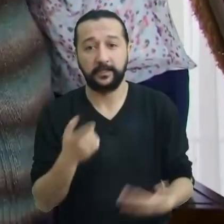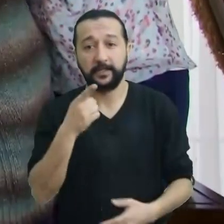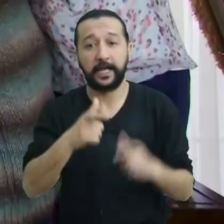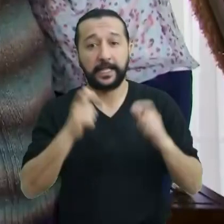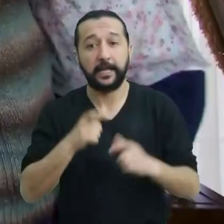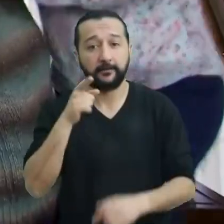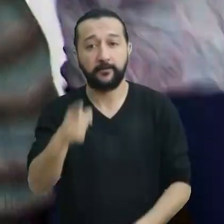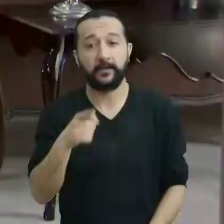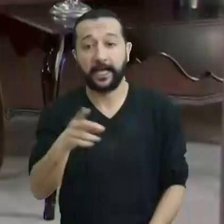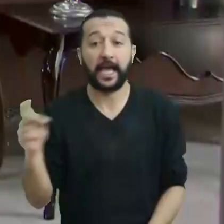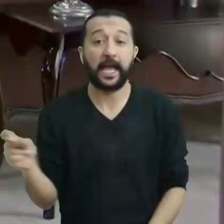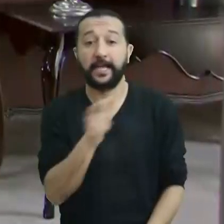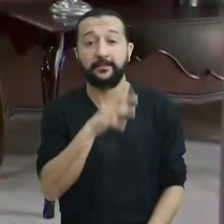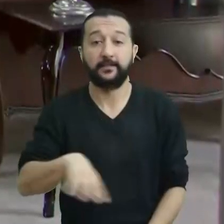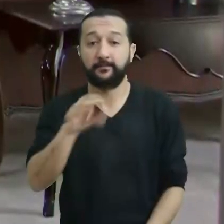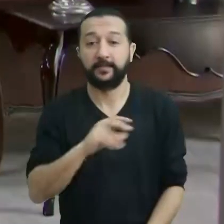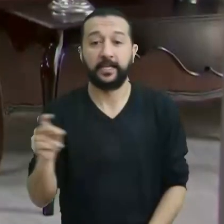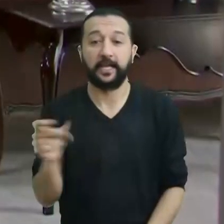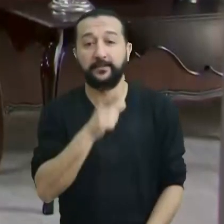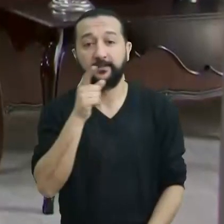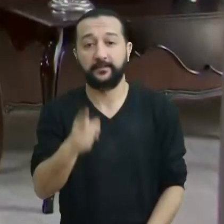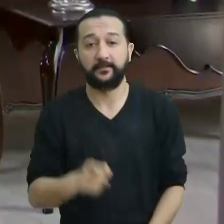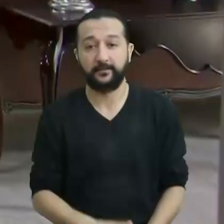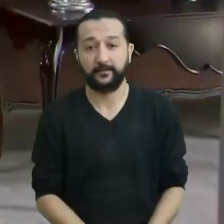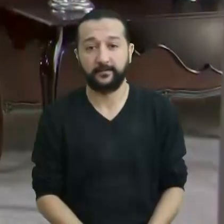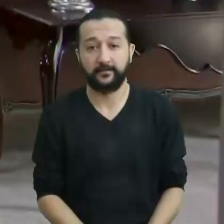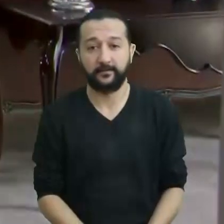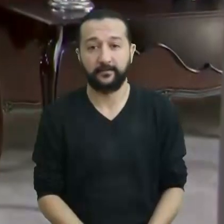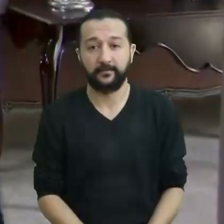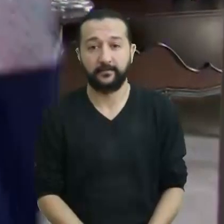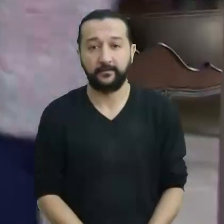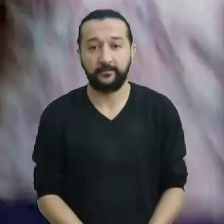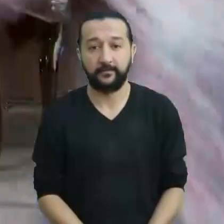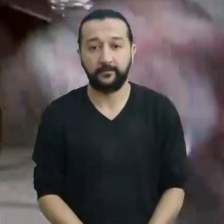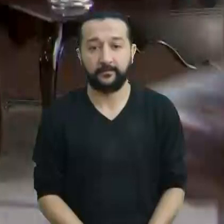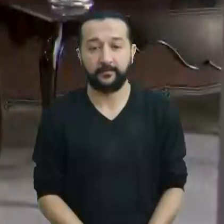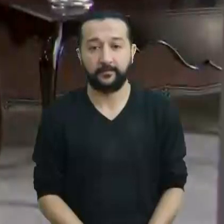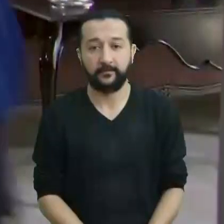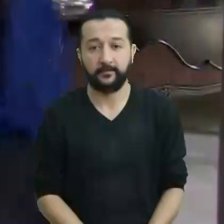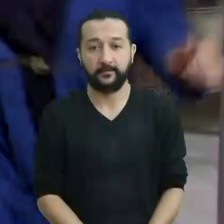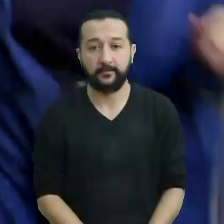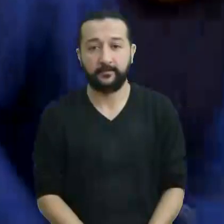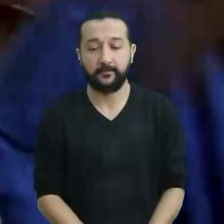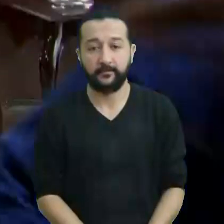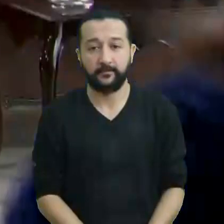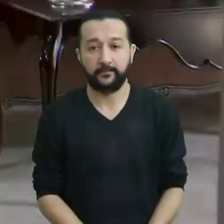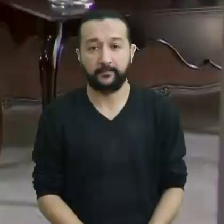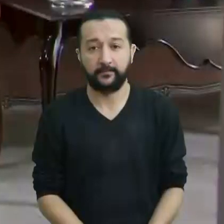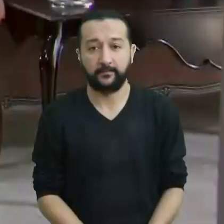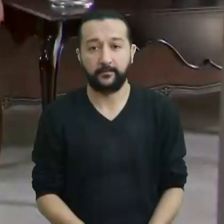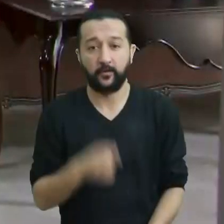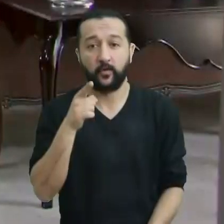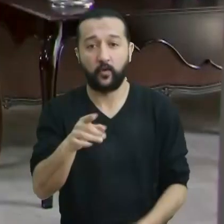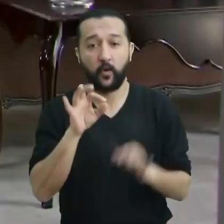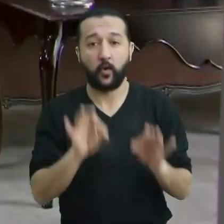Yerde o. Kaçın! Biricik Serpil ve Rüyam diğer salona kaçarken Sarp'la Meryem oldukları yerde donup kaldılar.